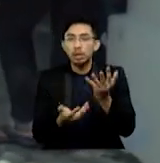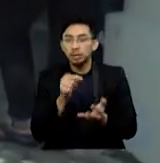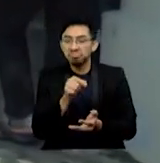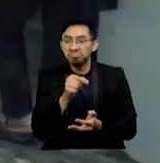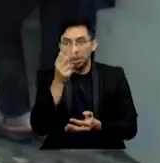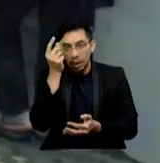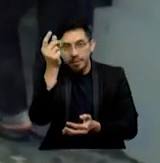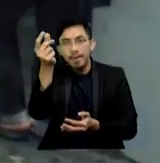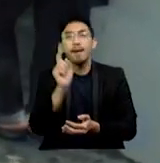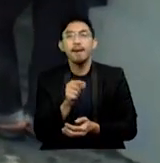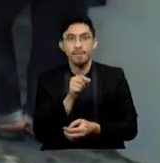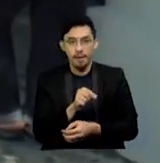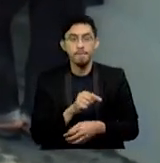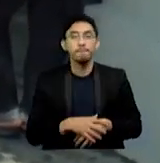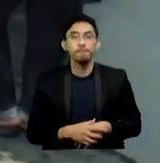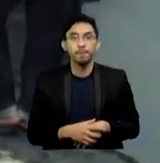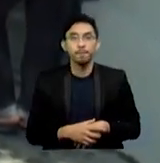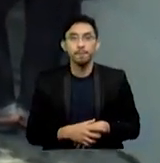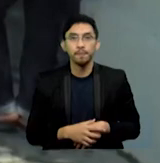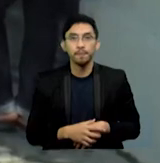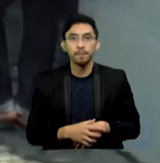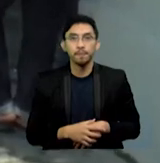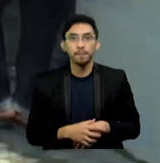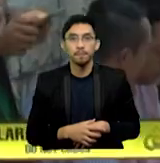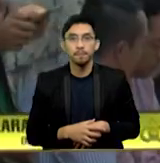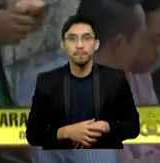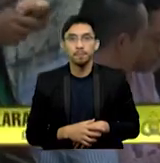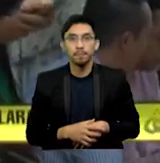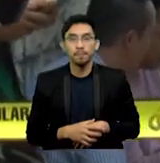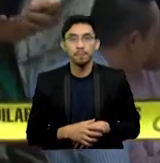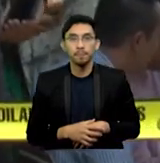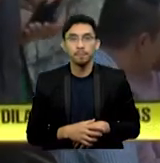Dari Semarang, Jawa Tengah, Kristadi, iNews, melaporkan.